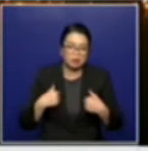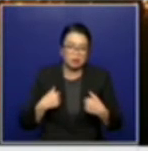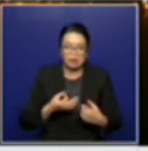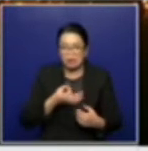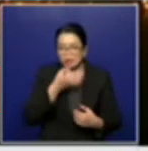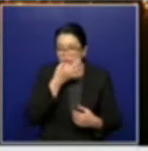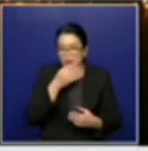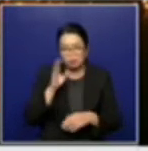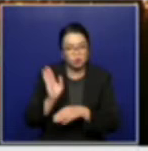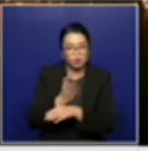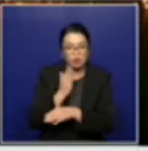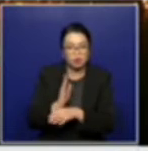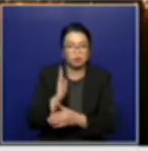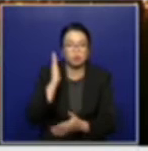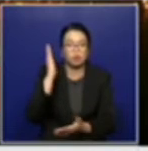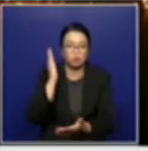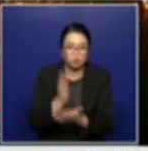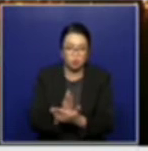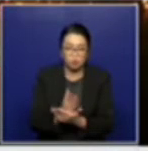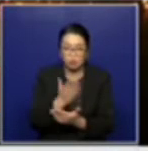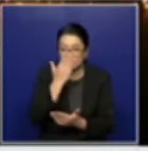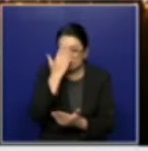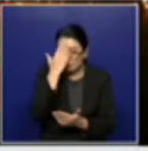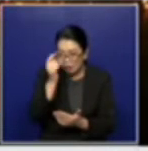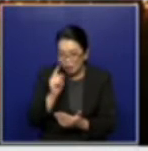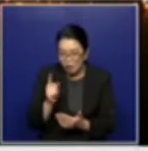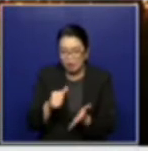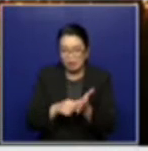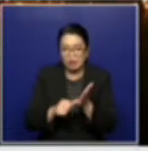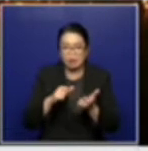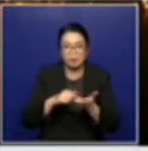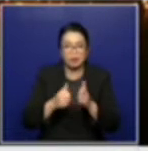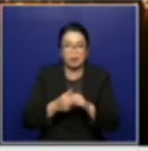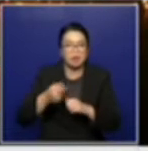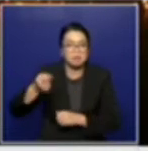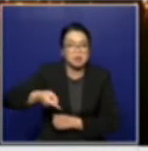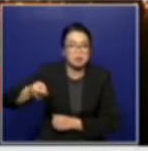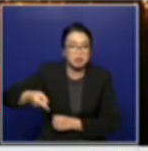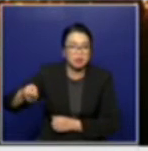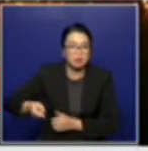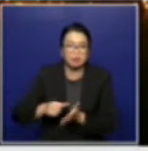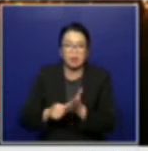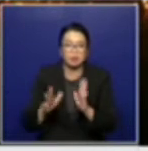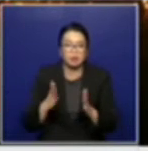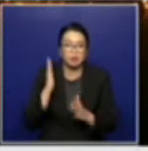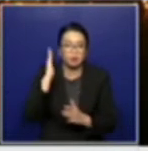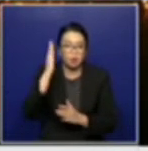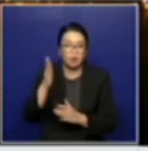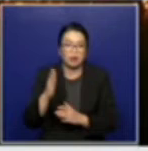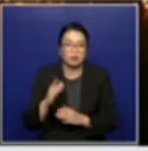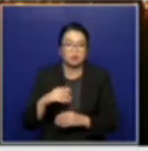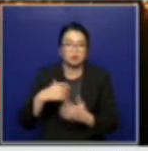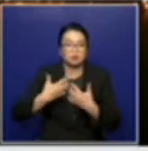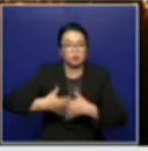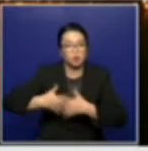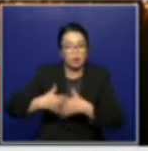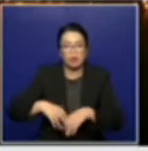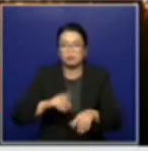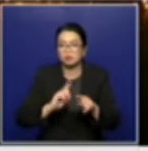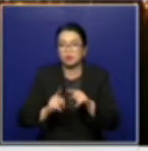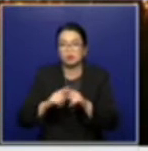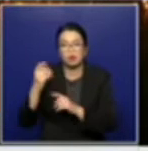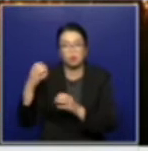กต่อไปแล้วถ้าตราบใดที่สภาวะและการแก้ไขปัญหายังเป็นอย่างนี้อยู่ผลกระทบของการซบเซาของภาคท่องเ